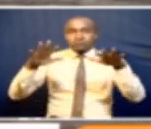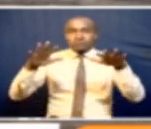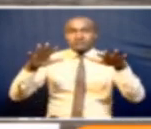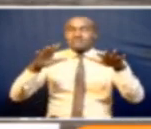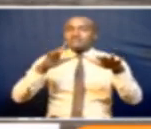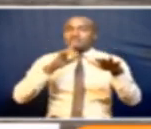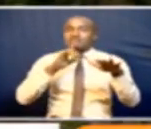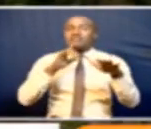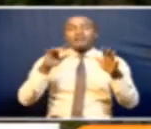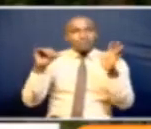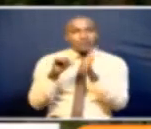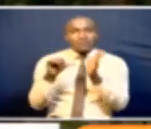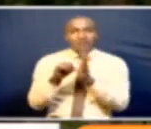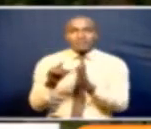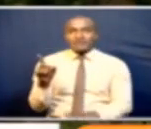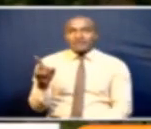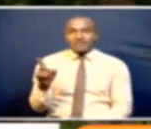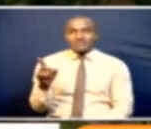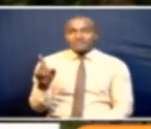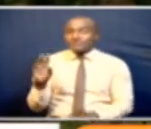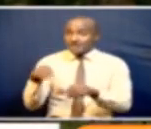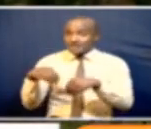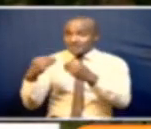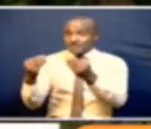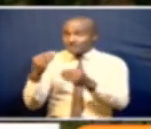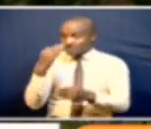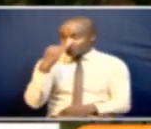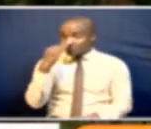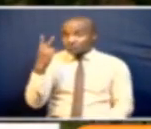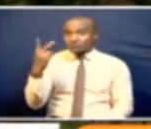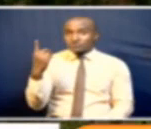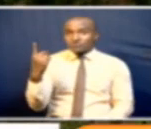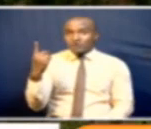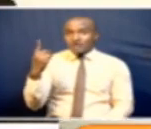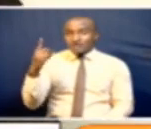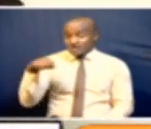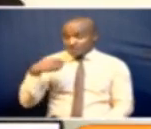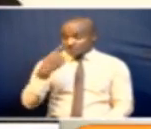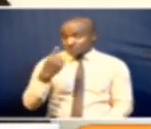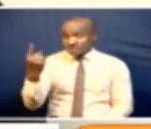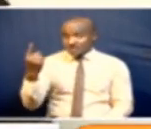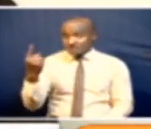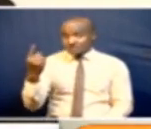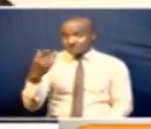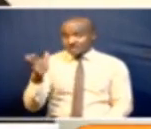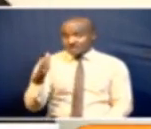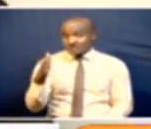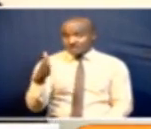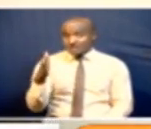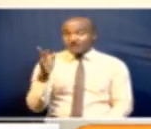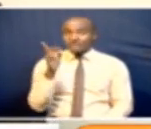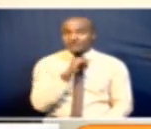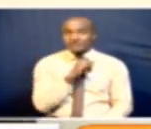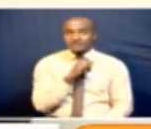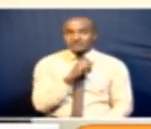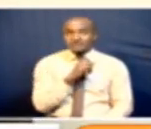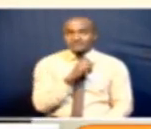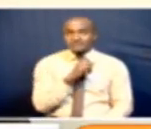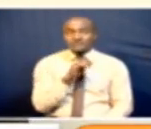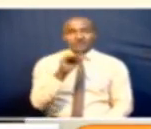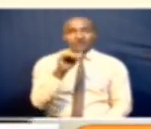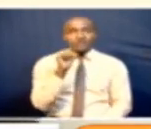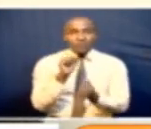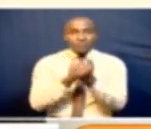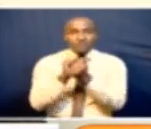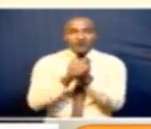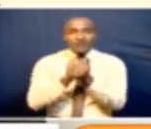yao yamo hatarini. Makata ya siku 21 yanakamilika Alhamisi ijayo. So from Friday,